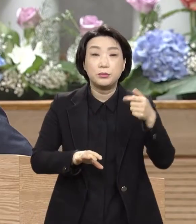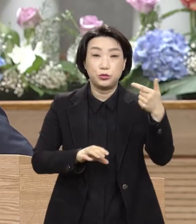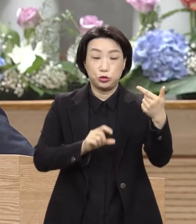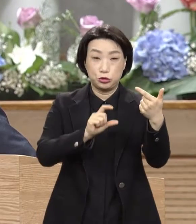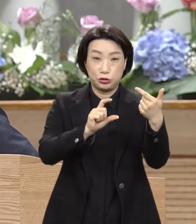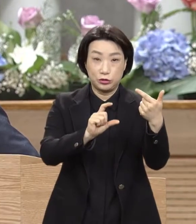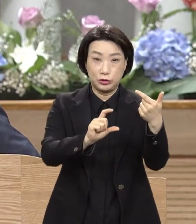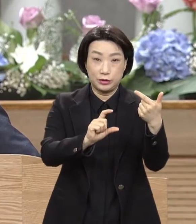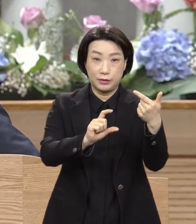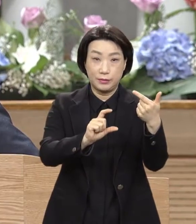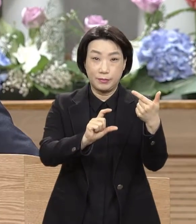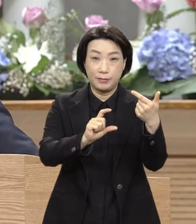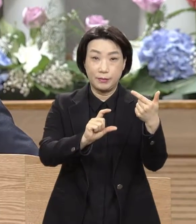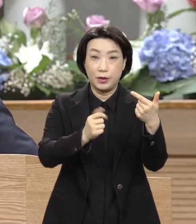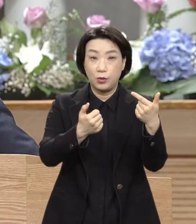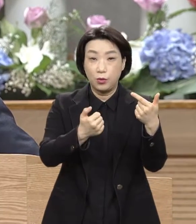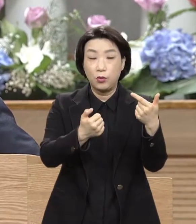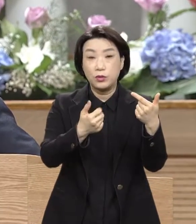26장